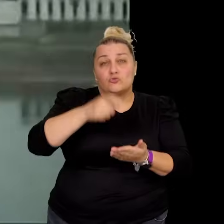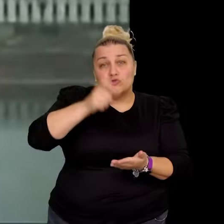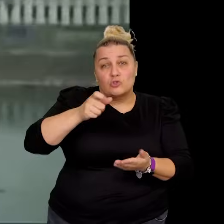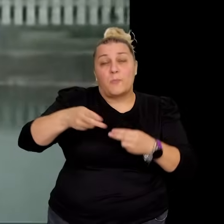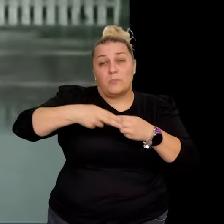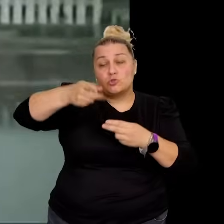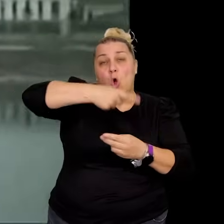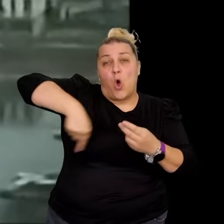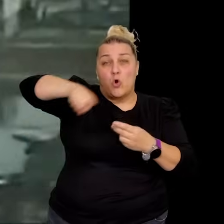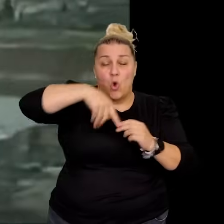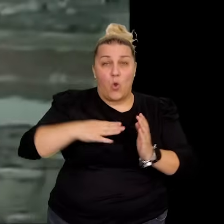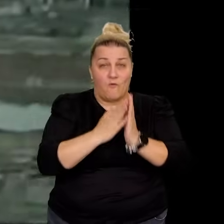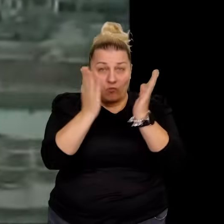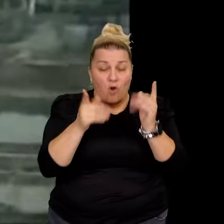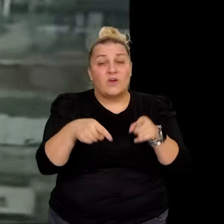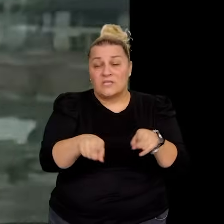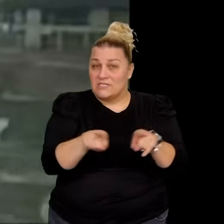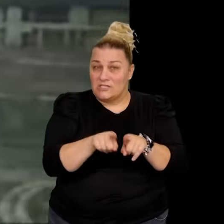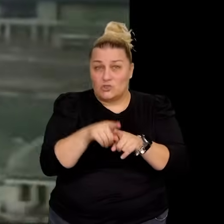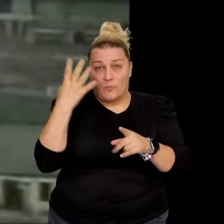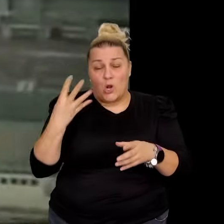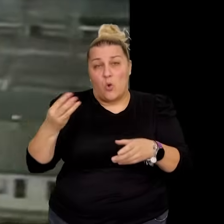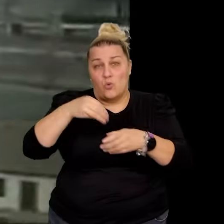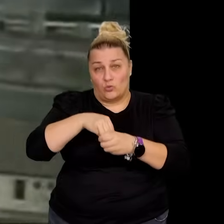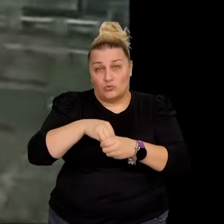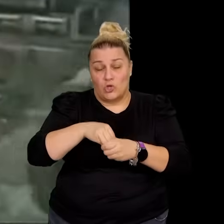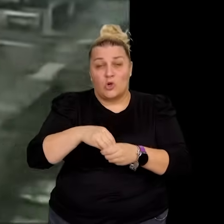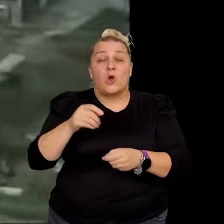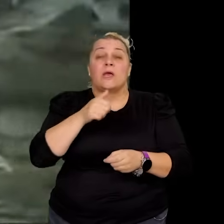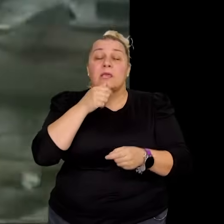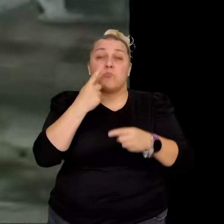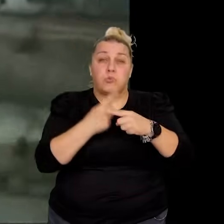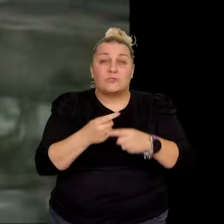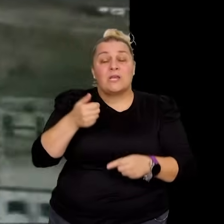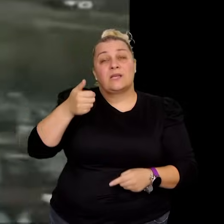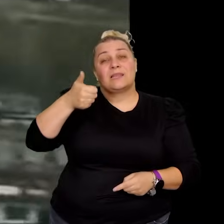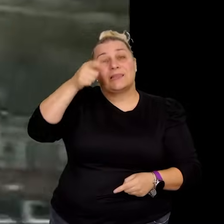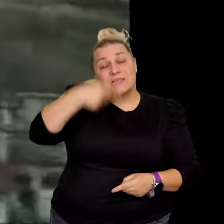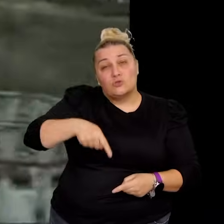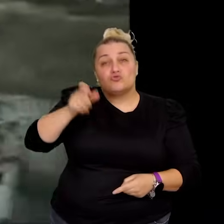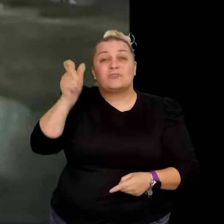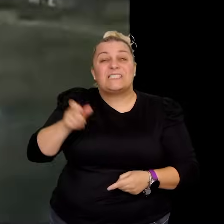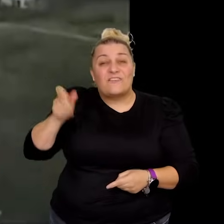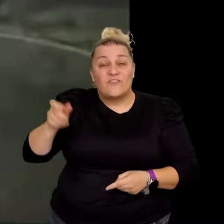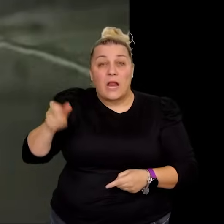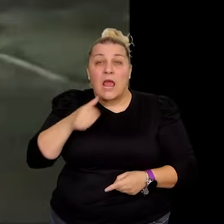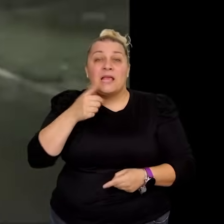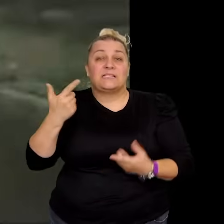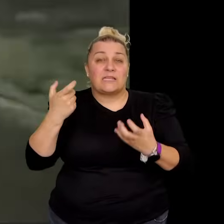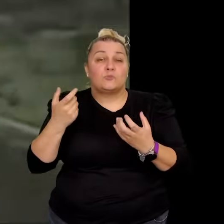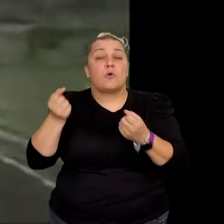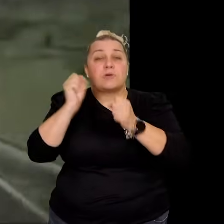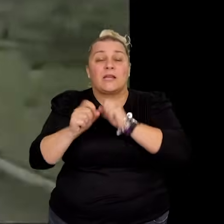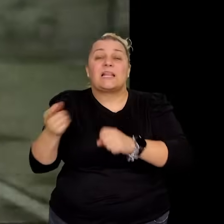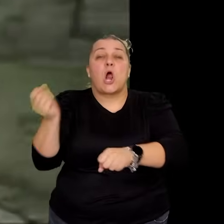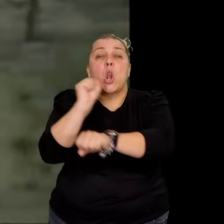području oko Vukovara koji su također predstavljali dio bitke. Poginulo je oko 1000 civila, oko 7000 hrvatskih branitelja i civila završilo